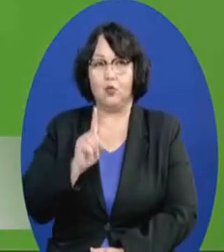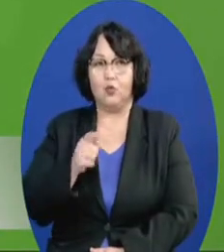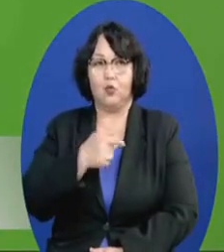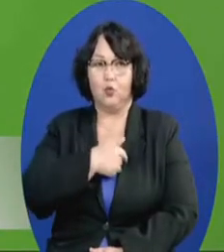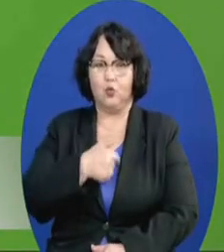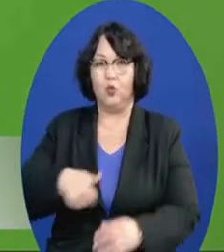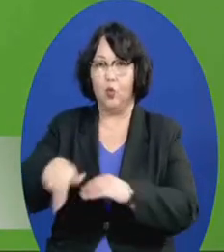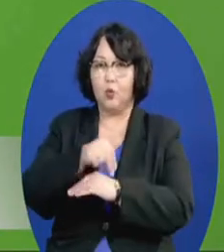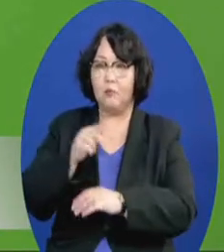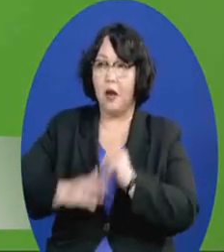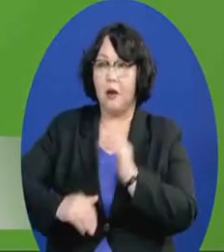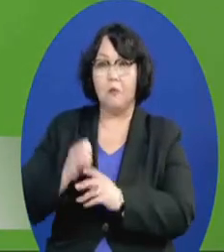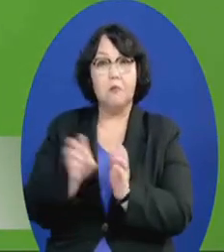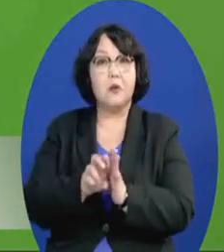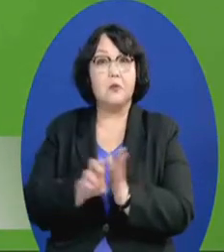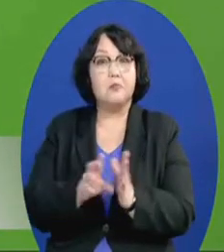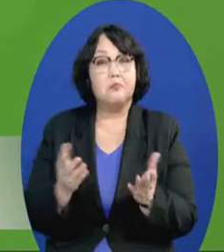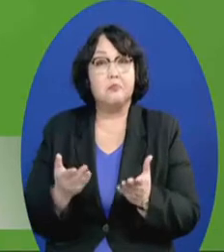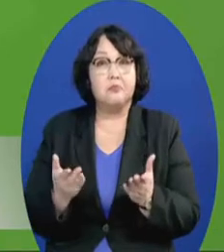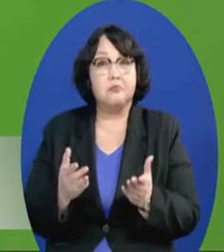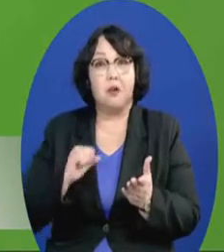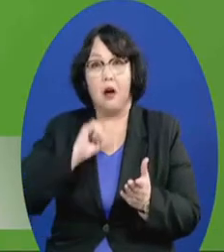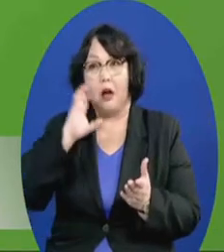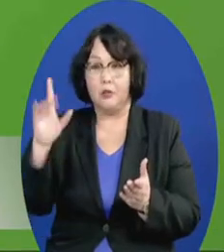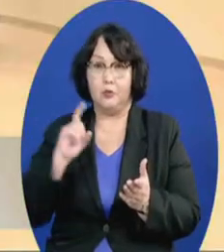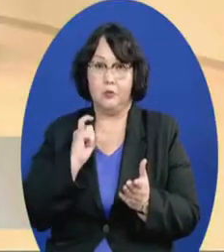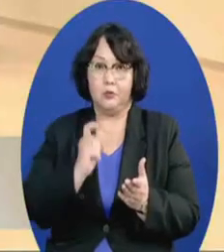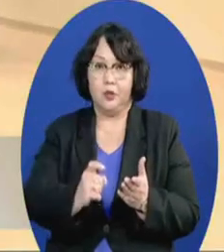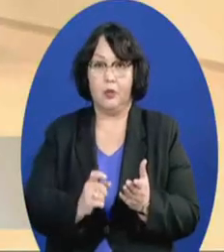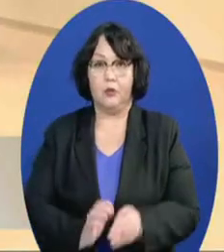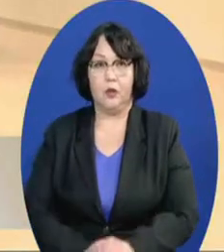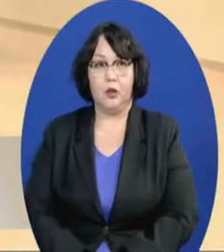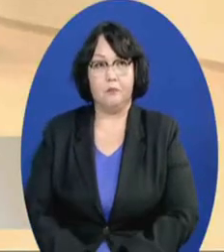барих боломжтой юм бэ гэдэг дээр албаныхан юу ярьсныг одоо үзвэлээ.